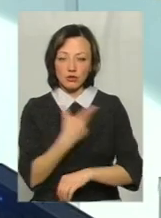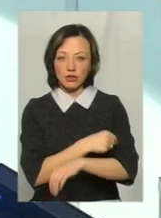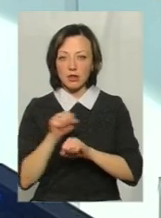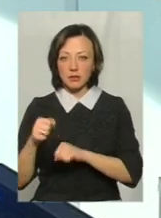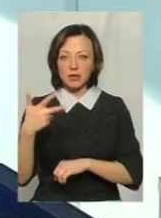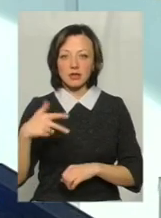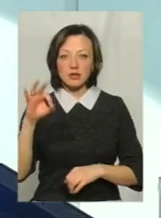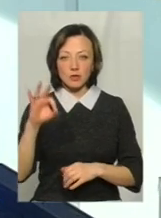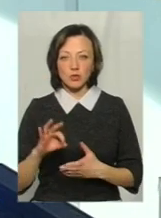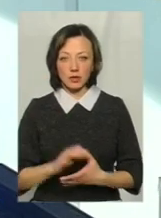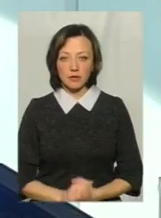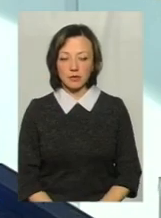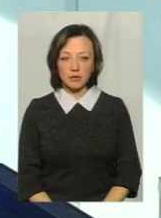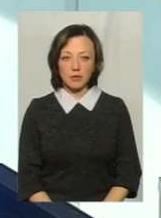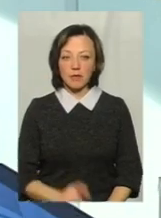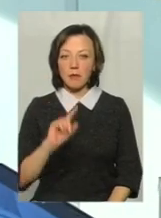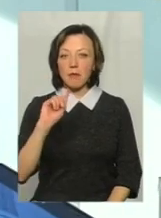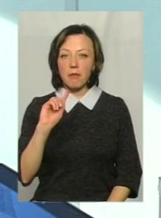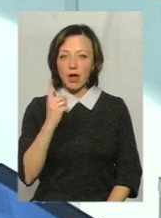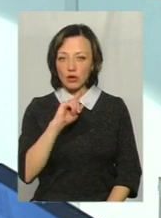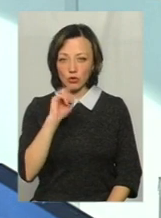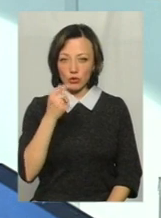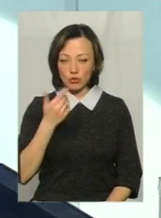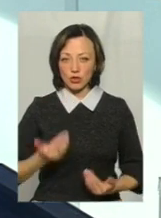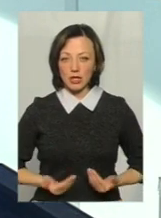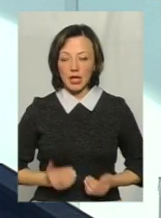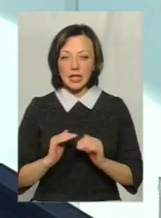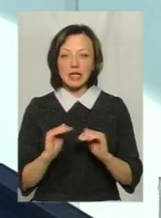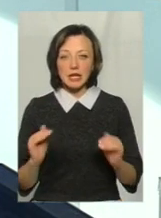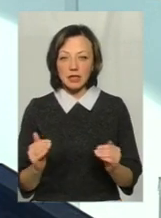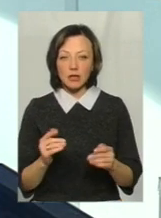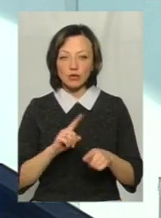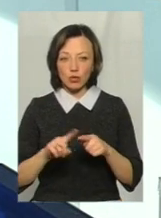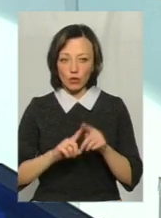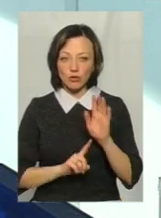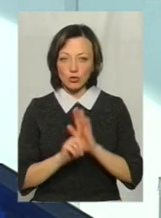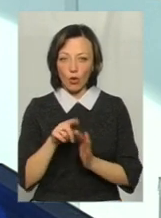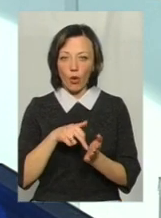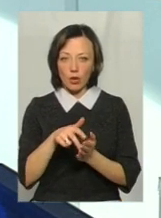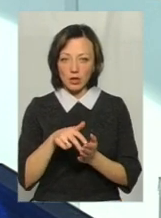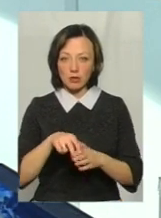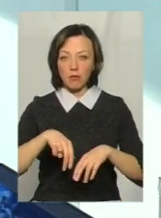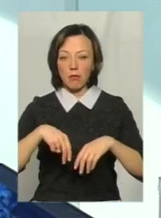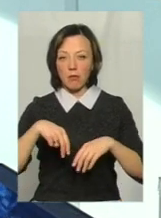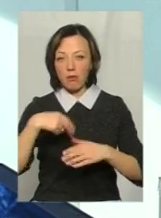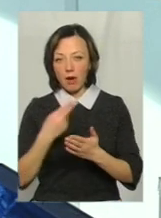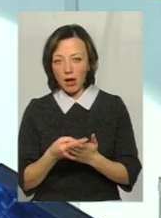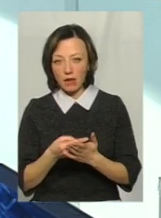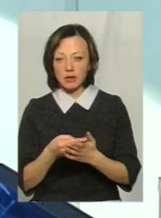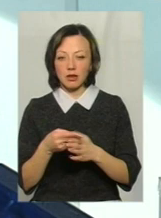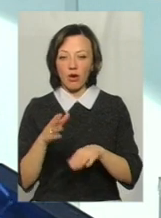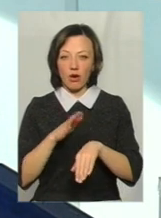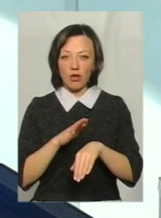на 30%. Першого року життя. Це ті діти, які скоро почнуть ходити, падати, бити